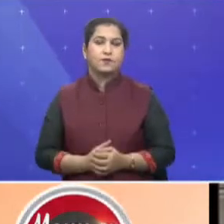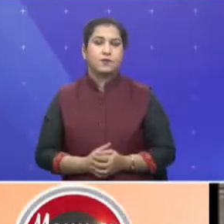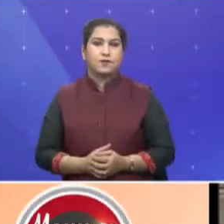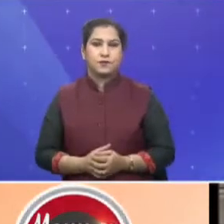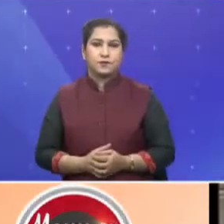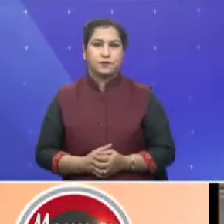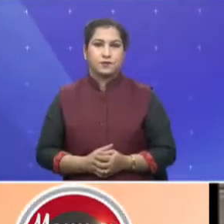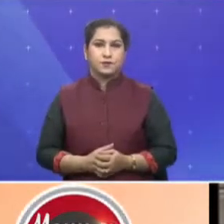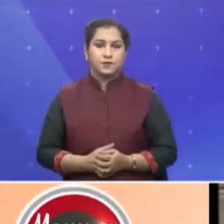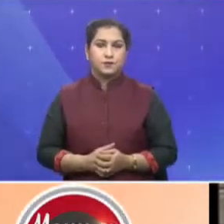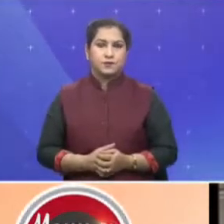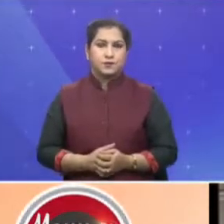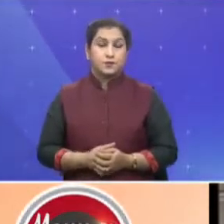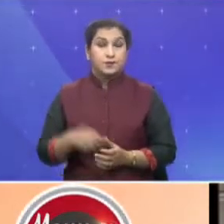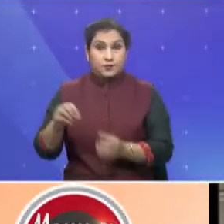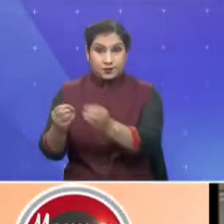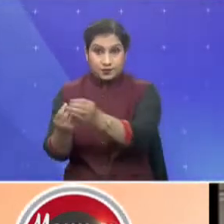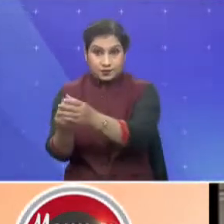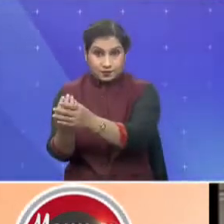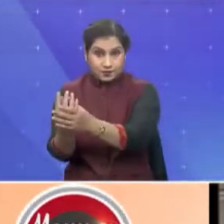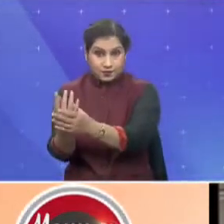द्रुमदलशोभिनी,